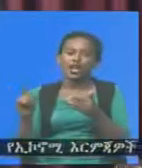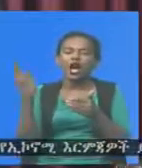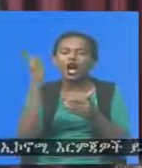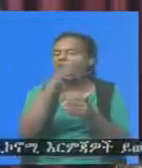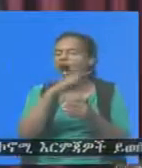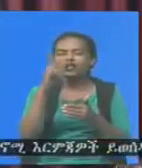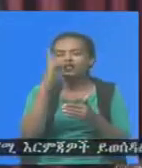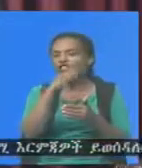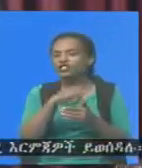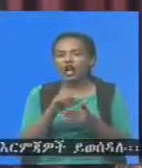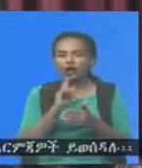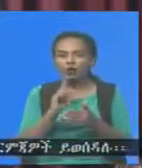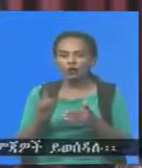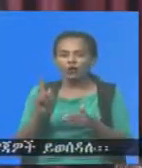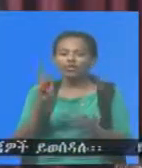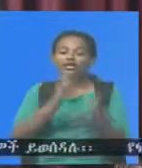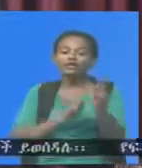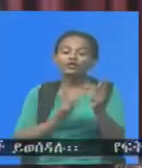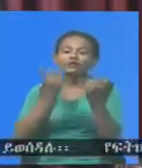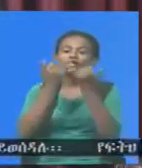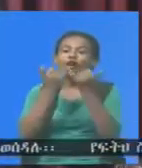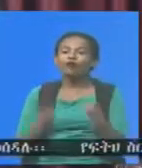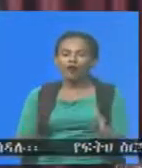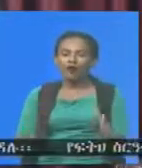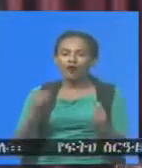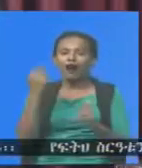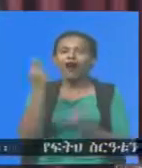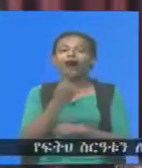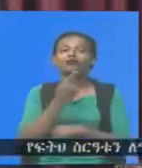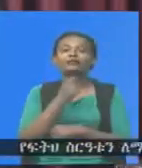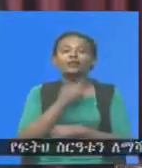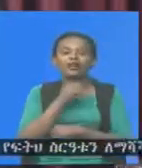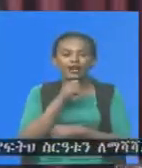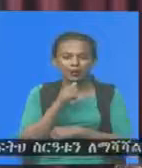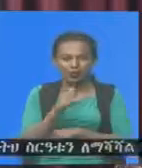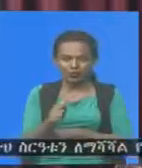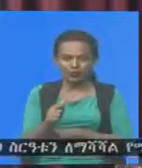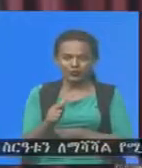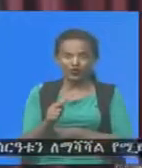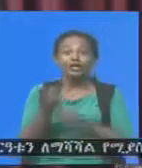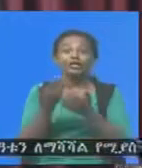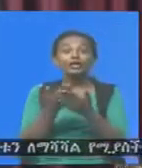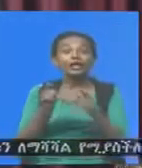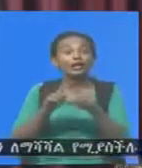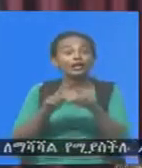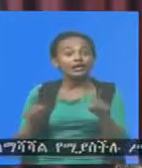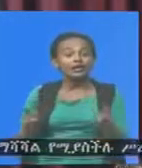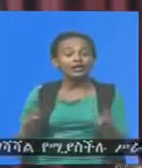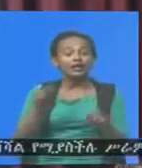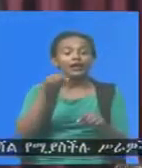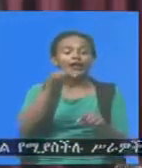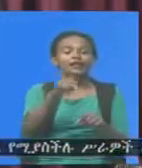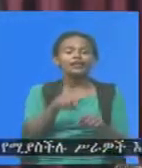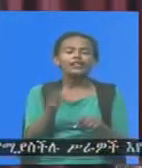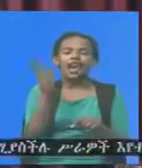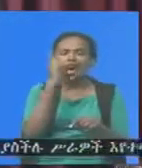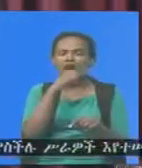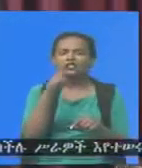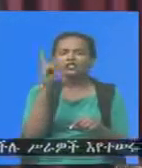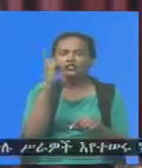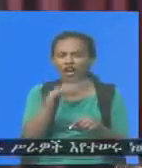ነው። ህዝብ ከፍሏል፣ አልጠቀመም። ነገር ግን ይሄን አርቲፊሻል ድንበር